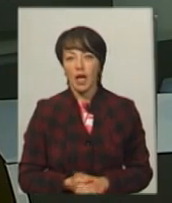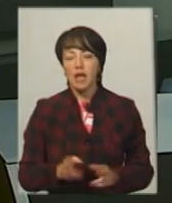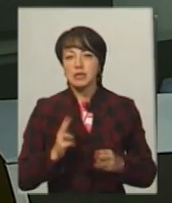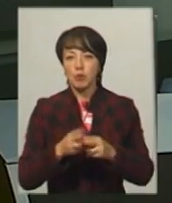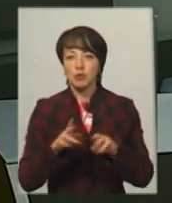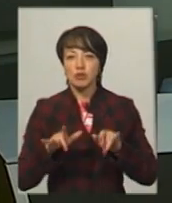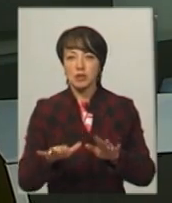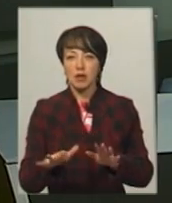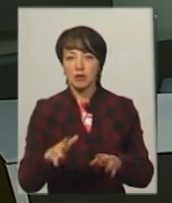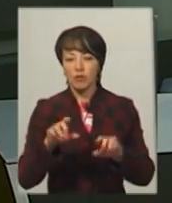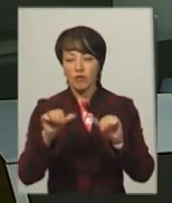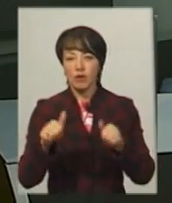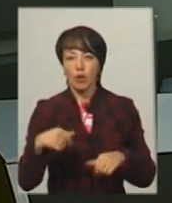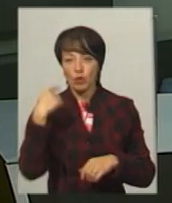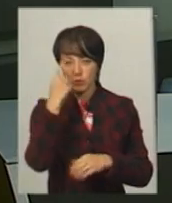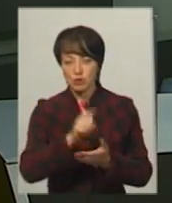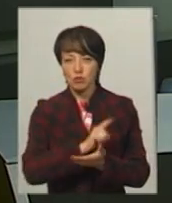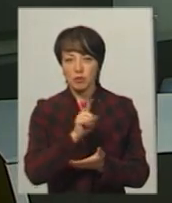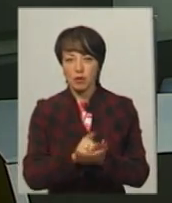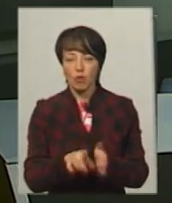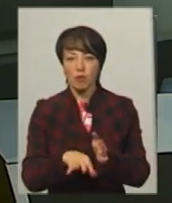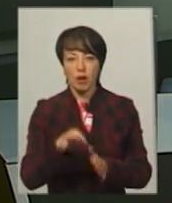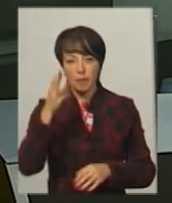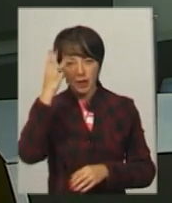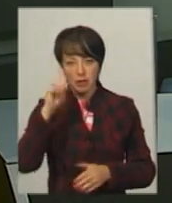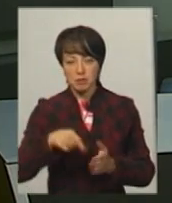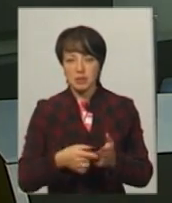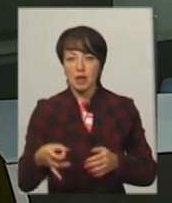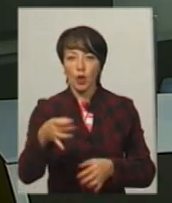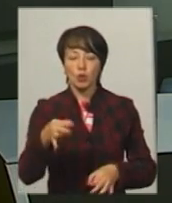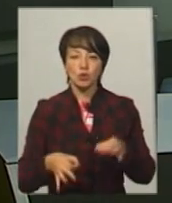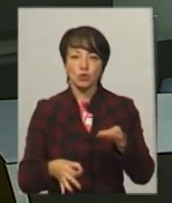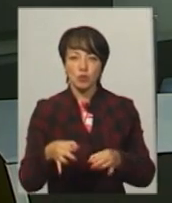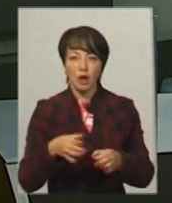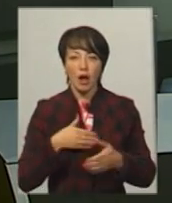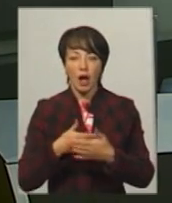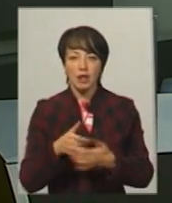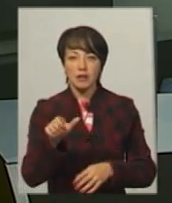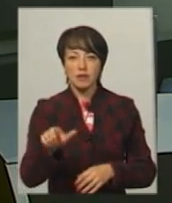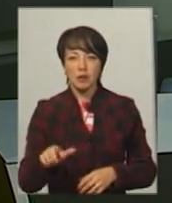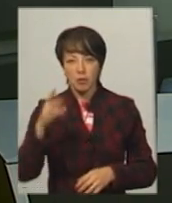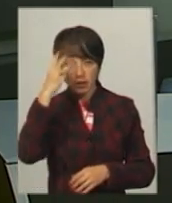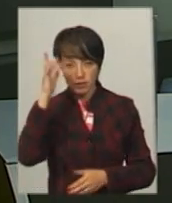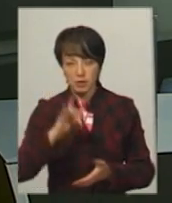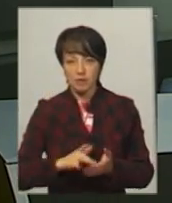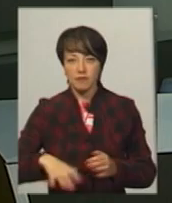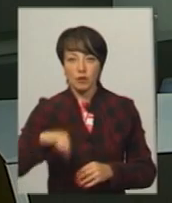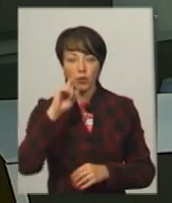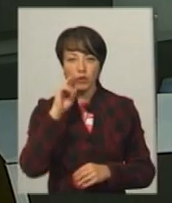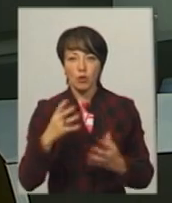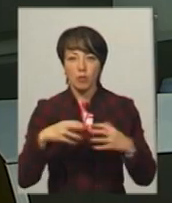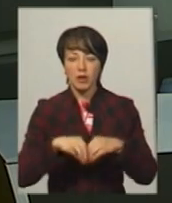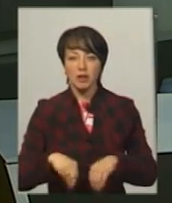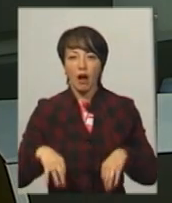Запобіжний захід у вигляді особистого зобов'язання обрав Хмельницький міськрайонний суд активісту Хмельницького осередку Всеукраїнського